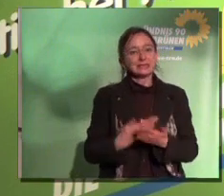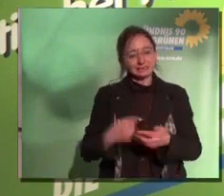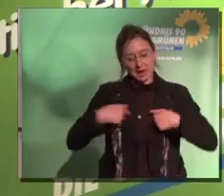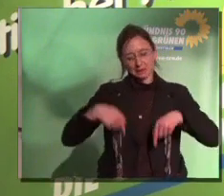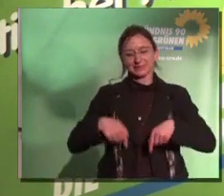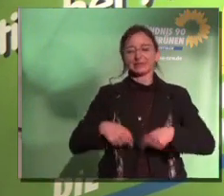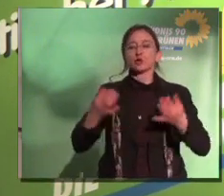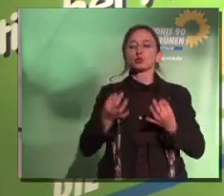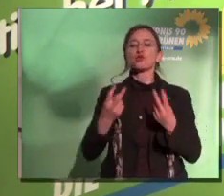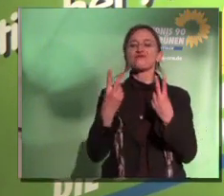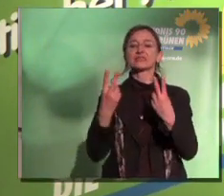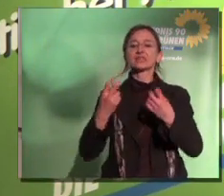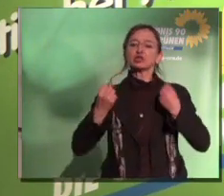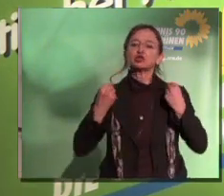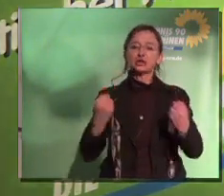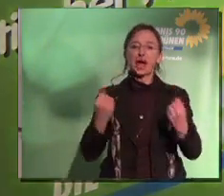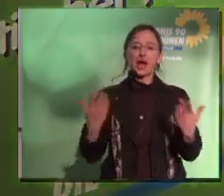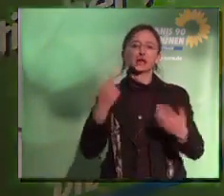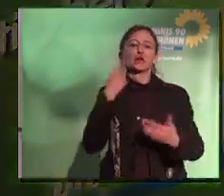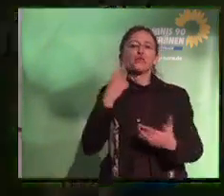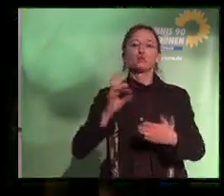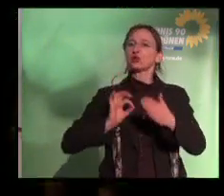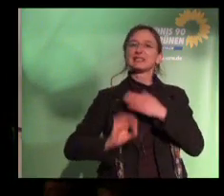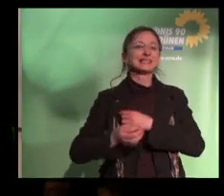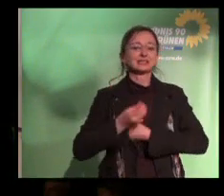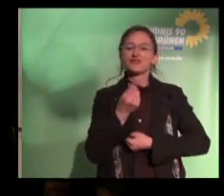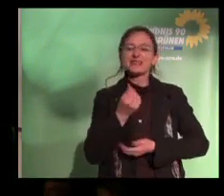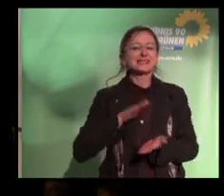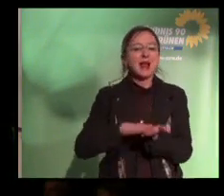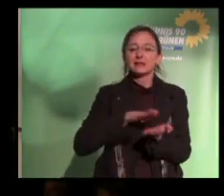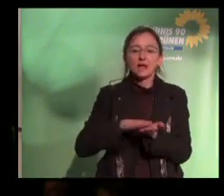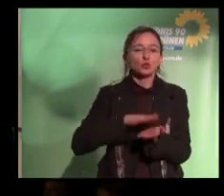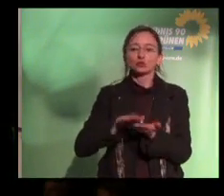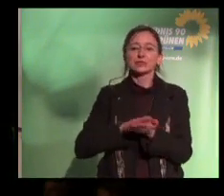starke Grüne, damit wir nicht so viel Geld ausgeben müssen.